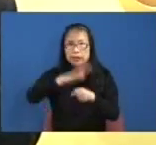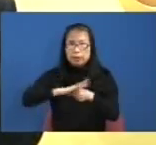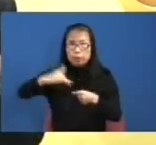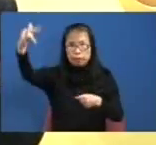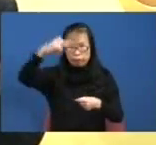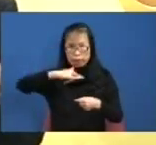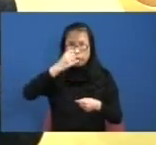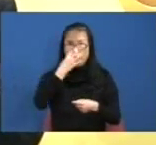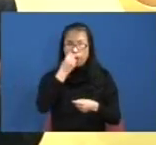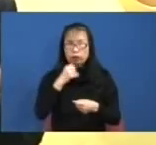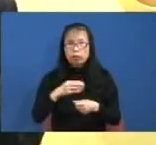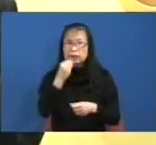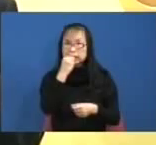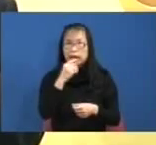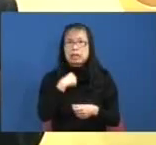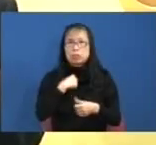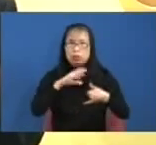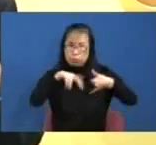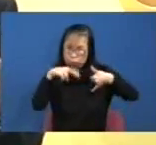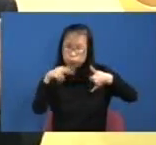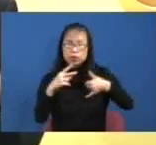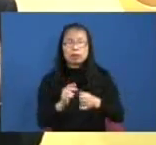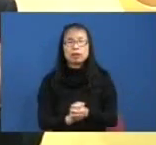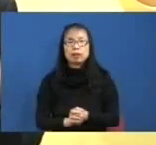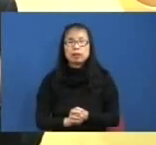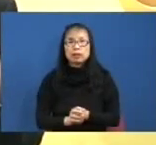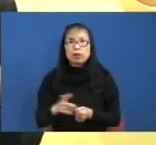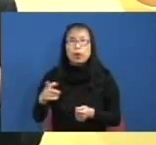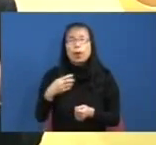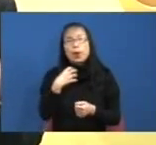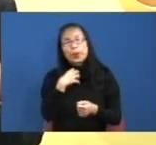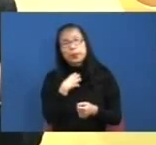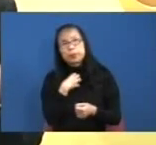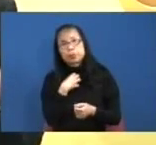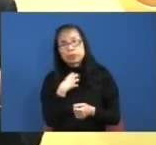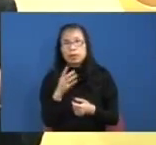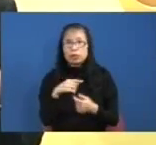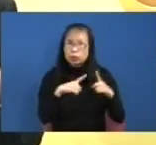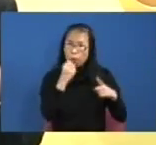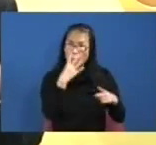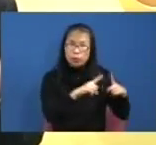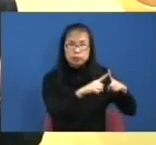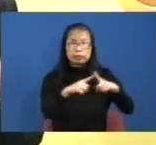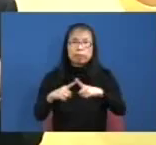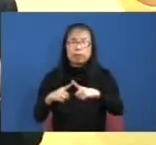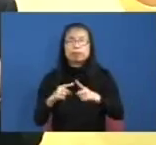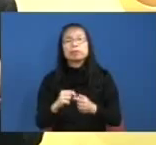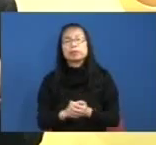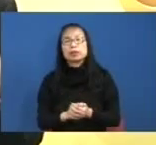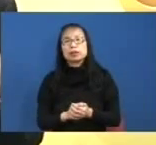咧，都已經係會檢測嘅。咁喺呢一方面咧，亦都係對市民嚟講咧，其實應